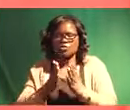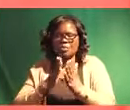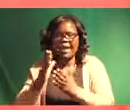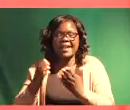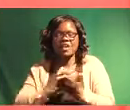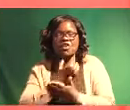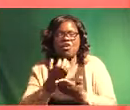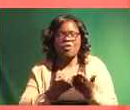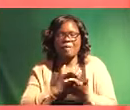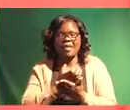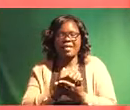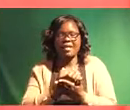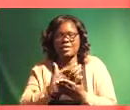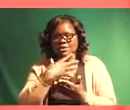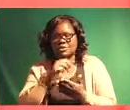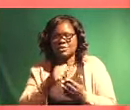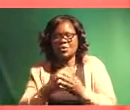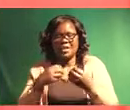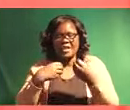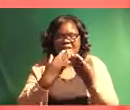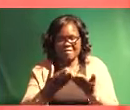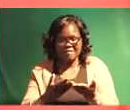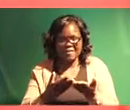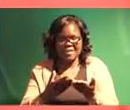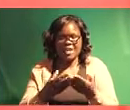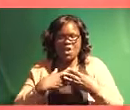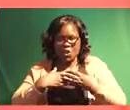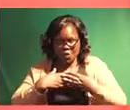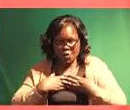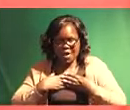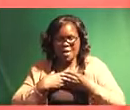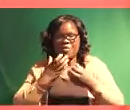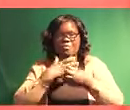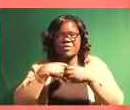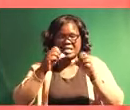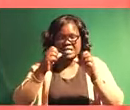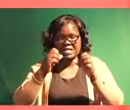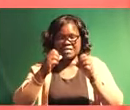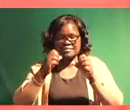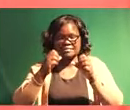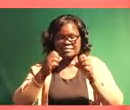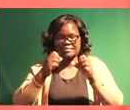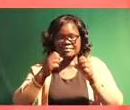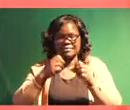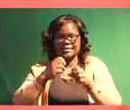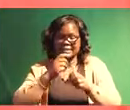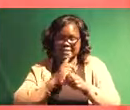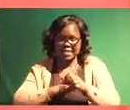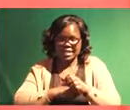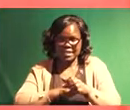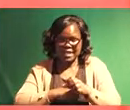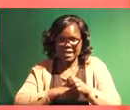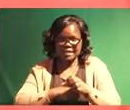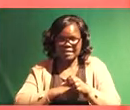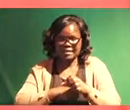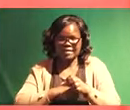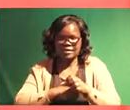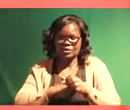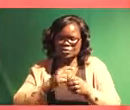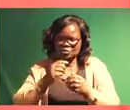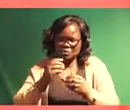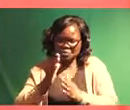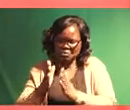economy. Kwa hivyo tumpatie mheshimiwa wetu President Ruto wakati wa kutana